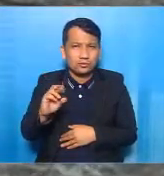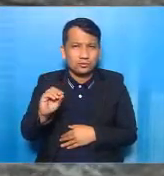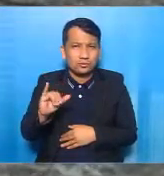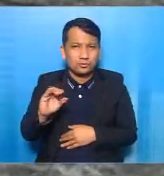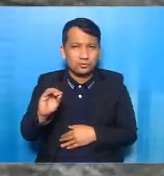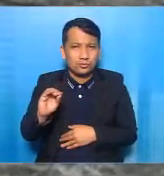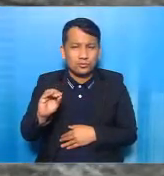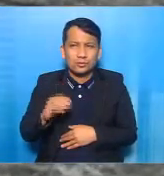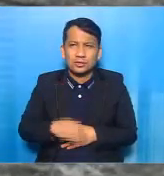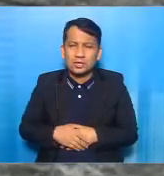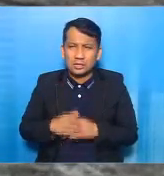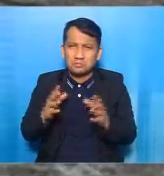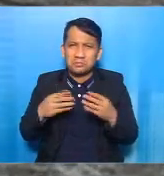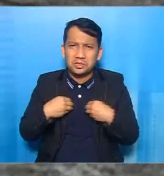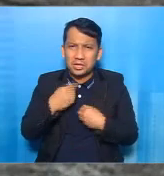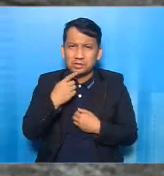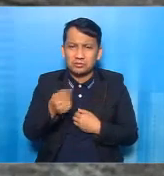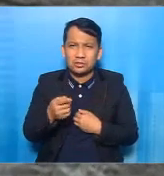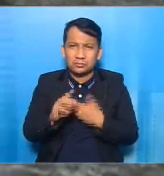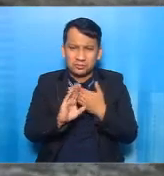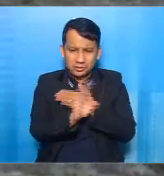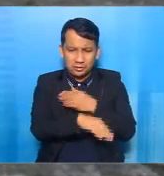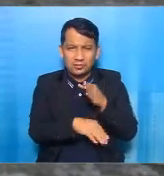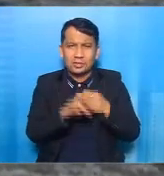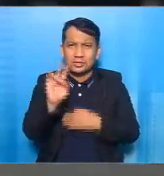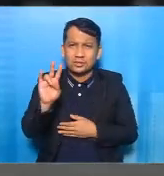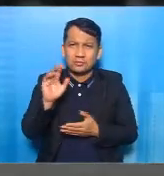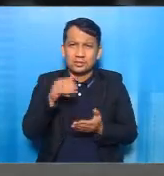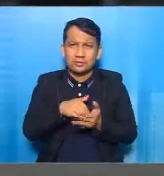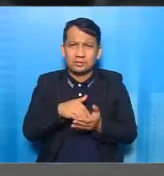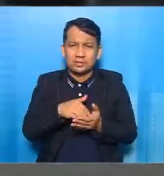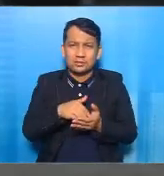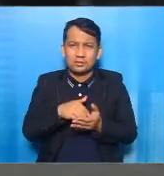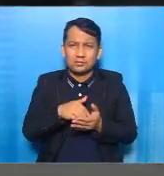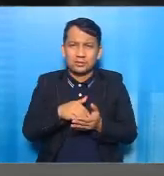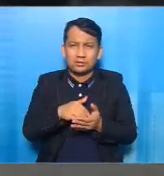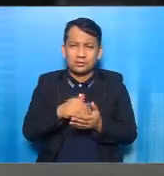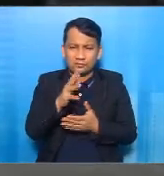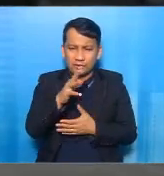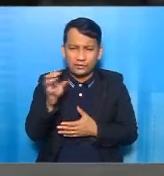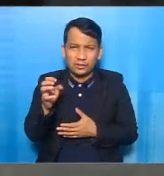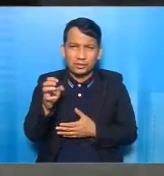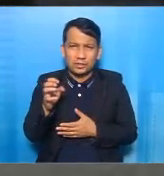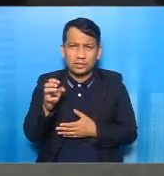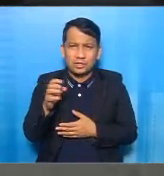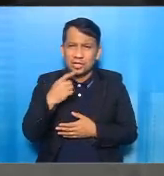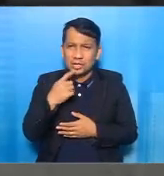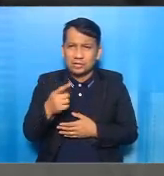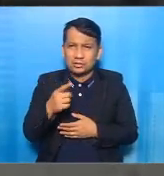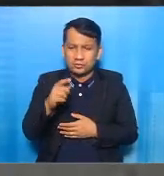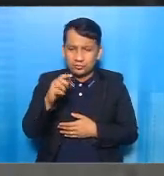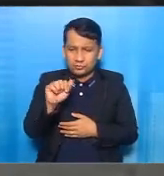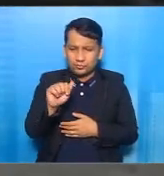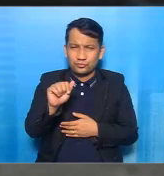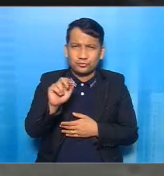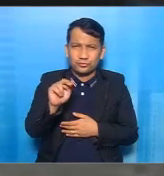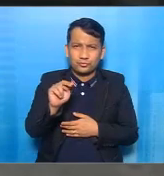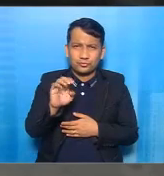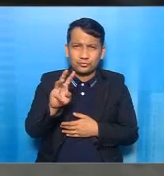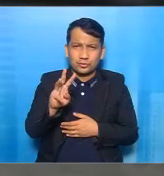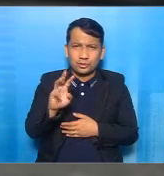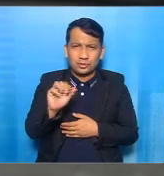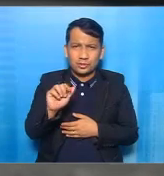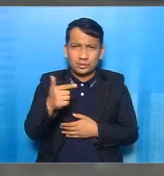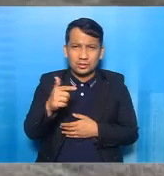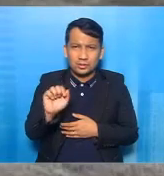Inamin ng Department of Health na may isinauling 7,500 AstraZeneca vaccine doses ang UH Bicol Unit sa